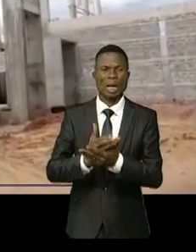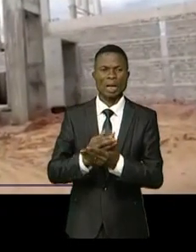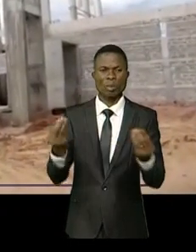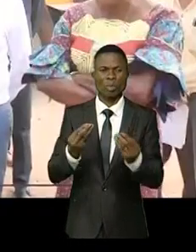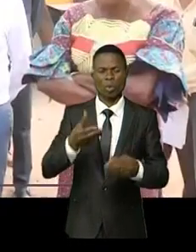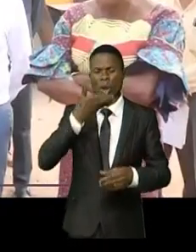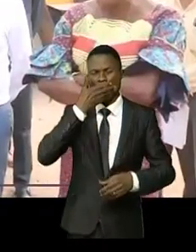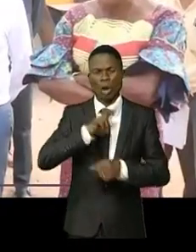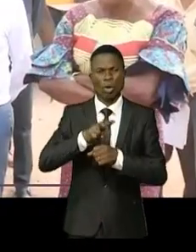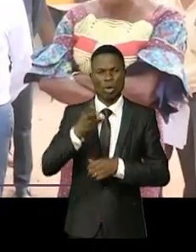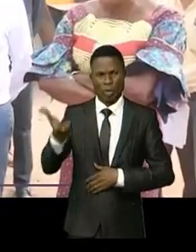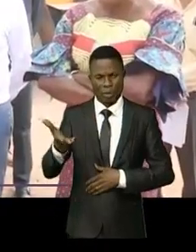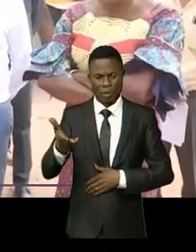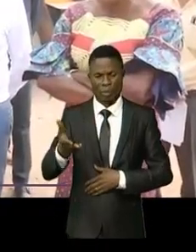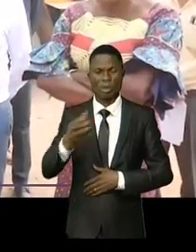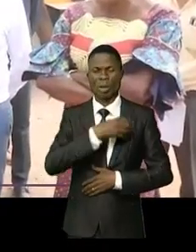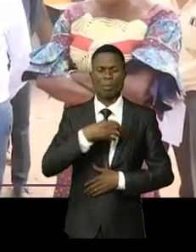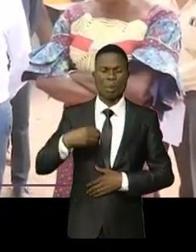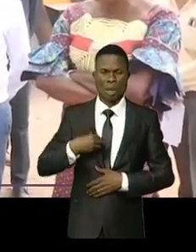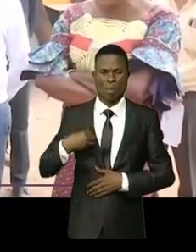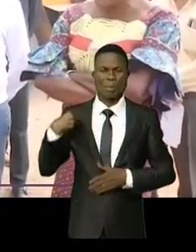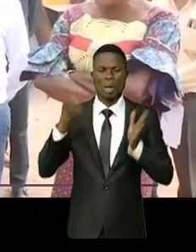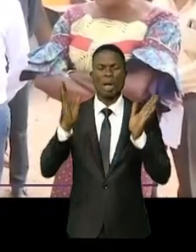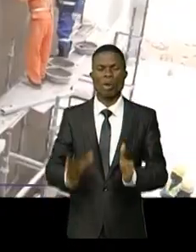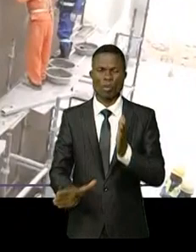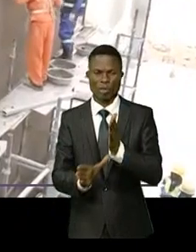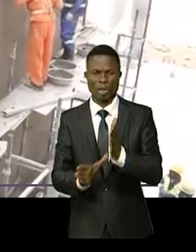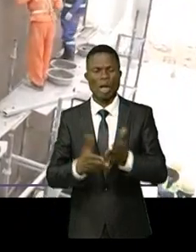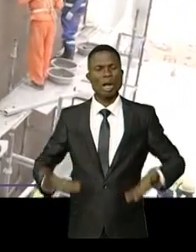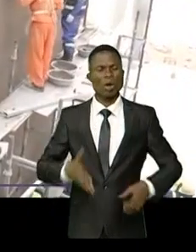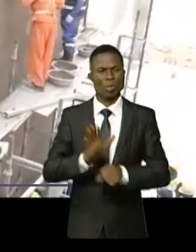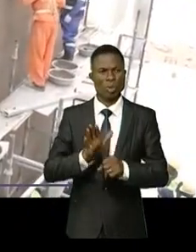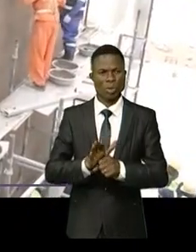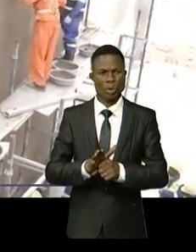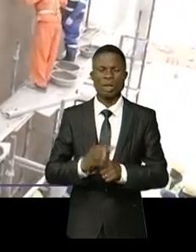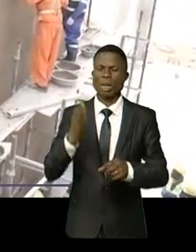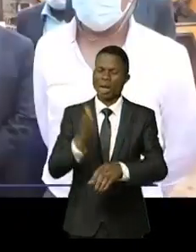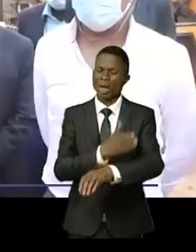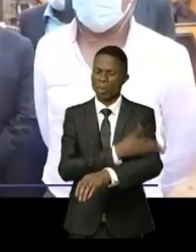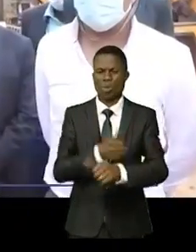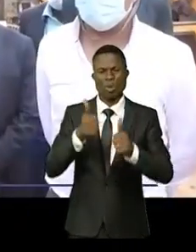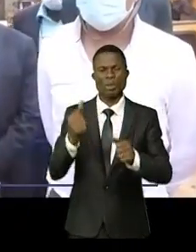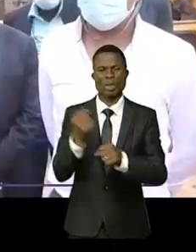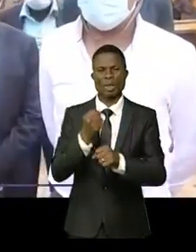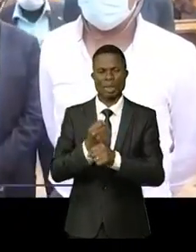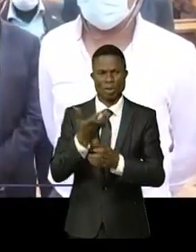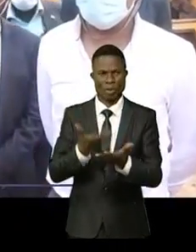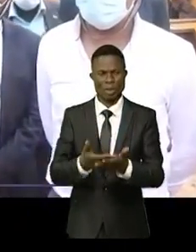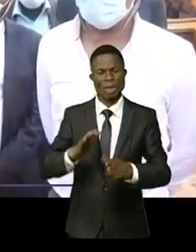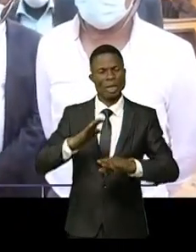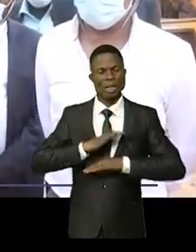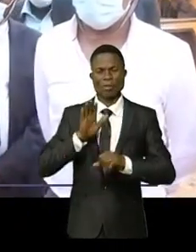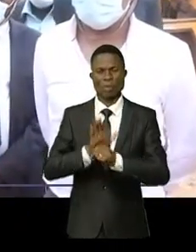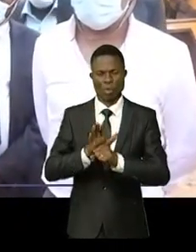coronavirus. Madame le vice-gouverneur et gouverneur intérimaire a salué l'évolution des travaux. Oui, nous sommes très